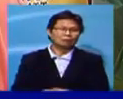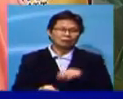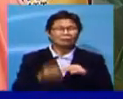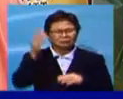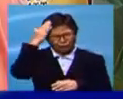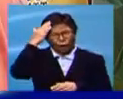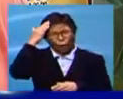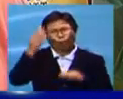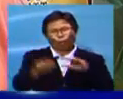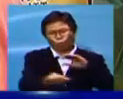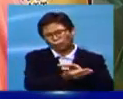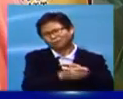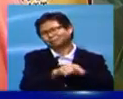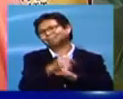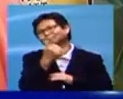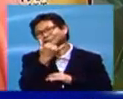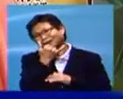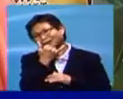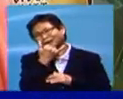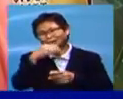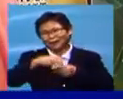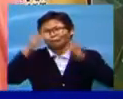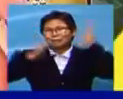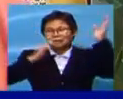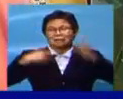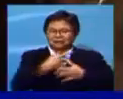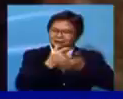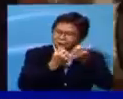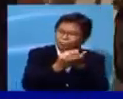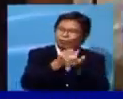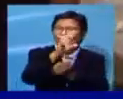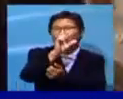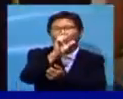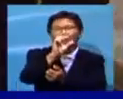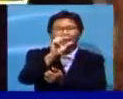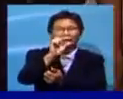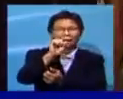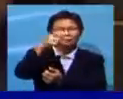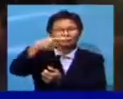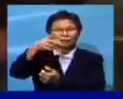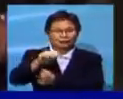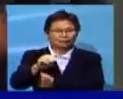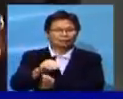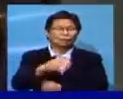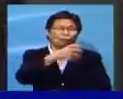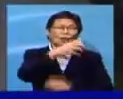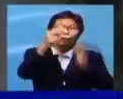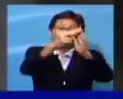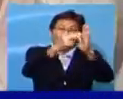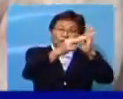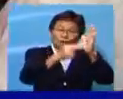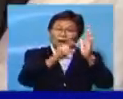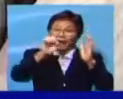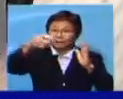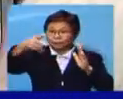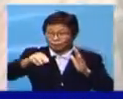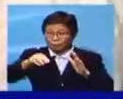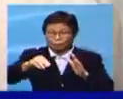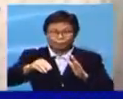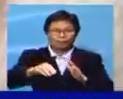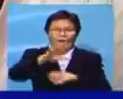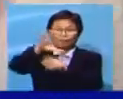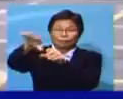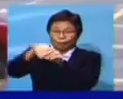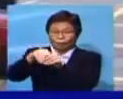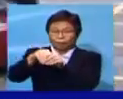begitu ays kita kan kita kenaah orang selain penguatkuasaan undang-undang oleh sprm penglibatan